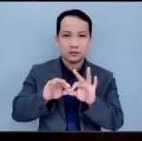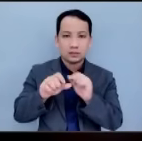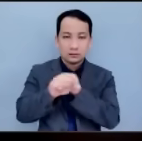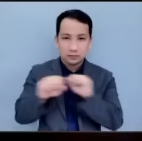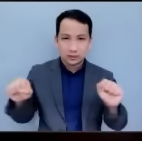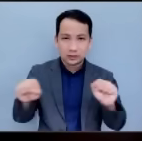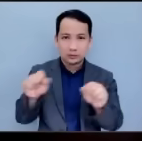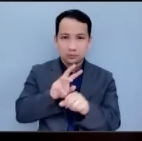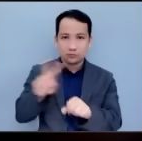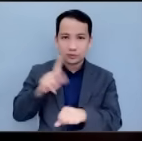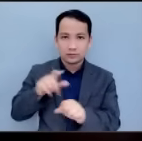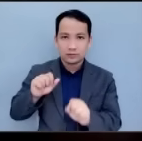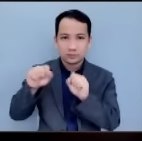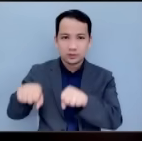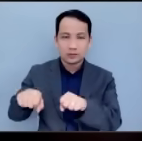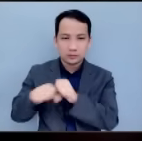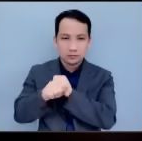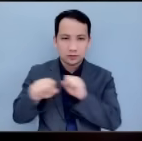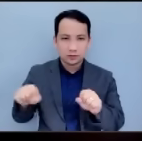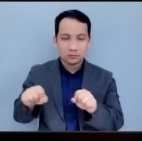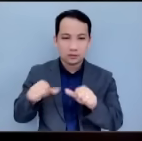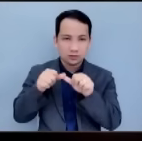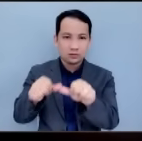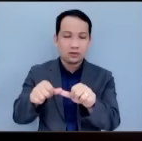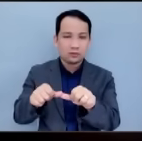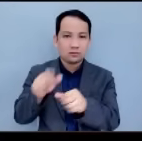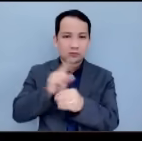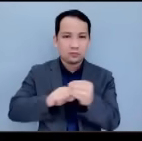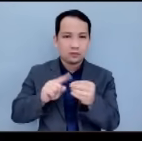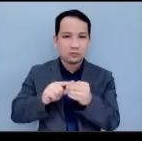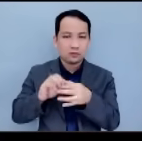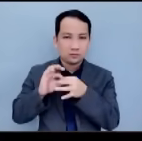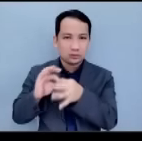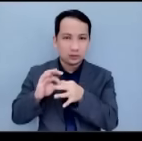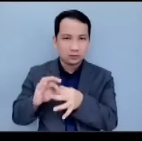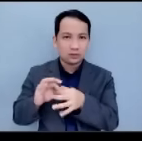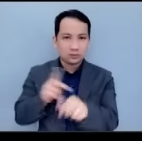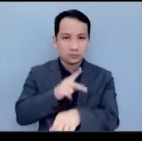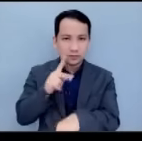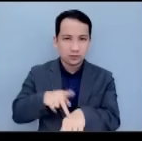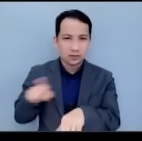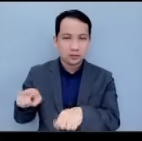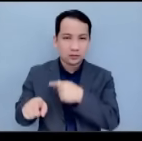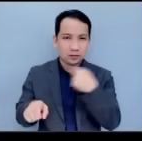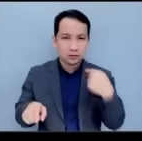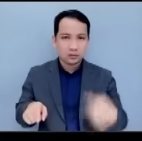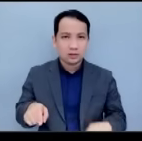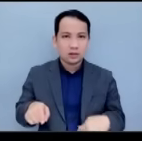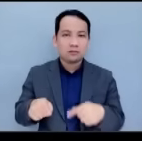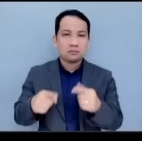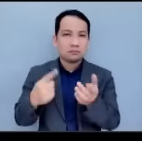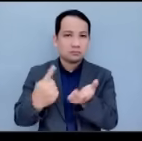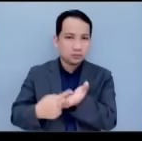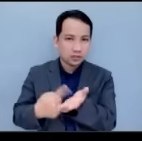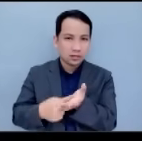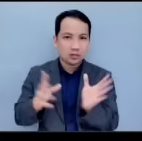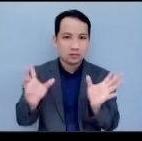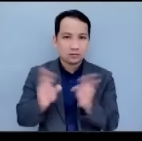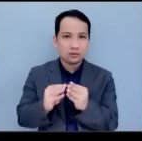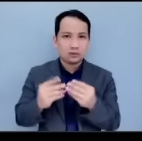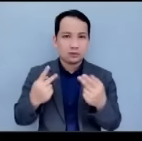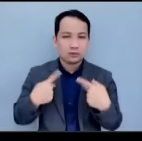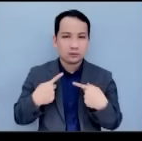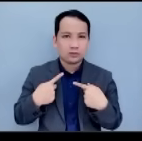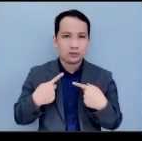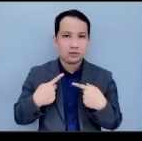Sea. Magpapatuloy pa rin naman daw ang pakikipag-ugnayan ng Pilipinas sa China bilaterally. We are determined to make